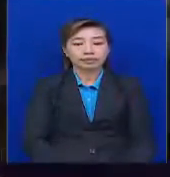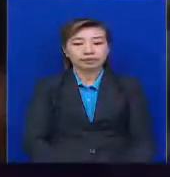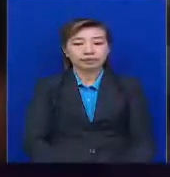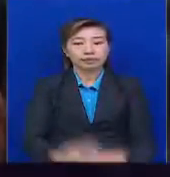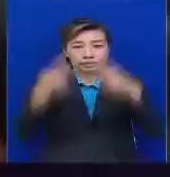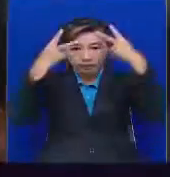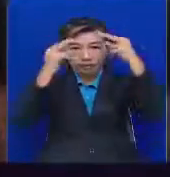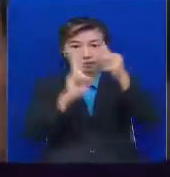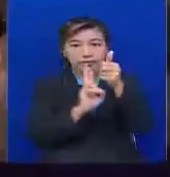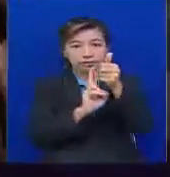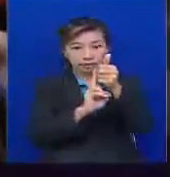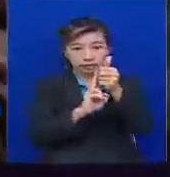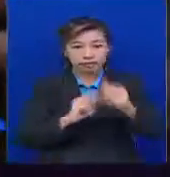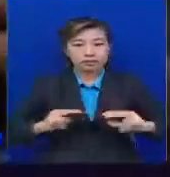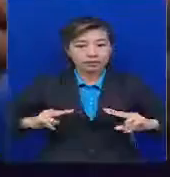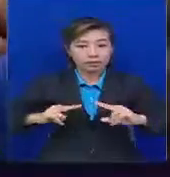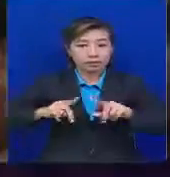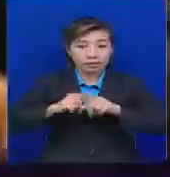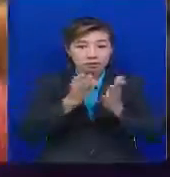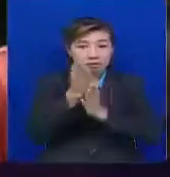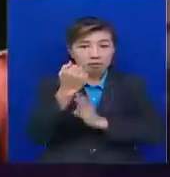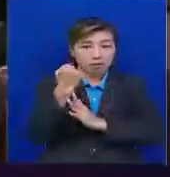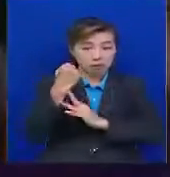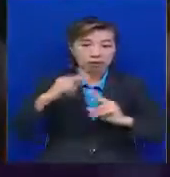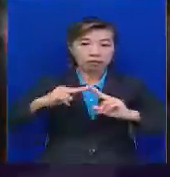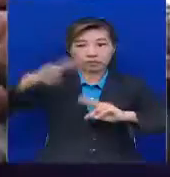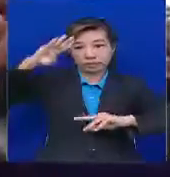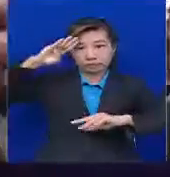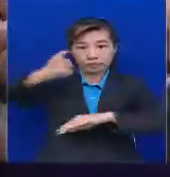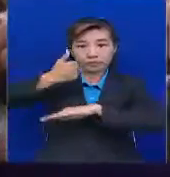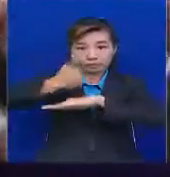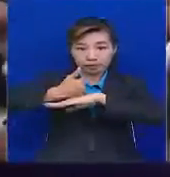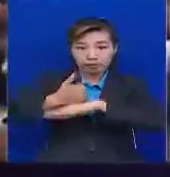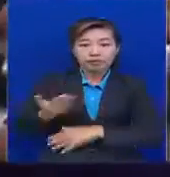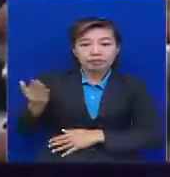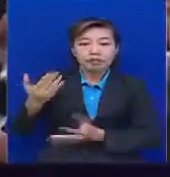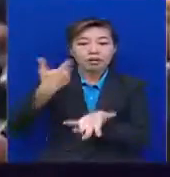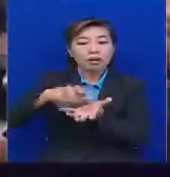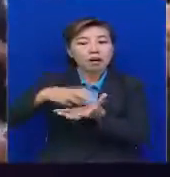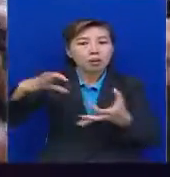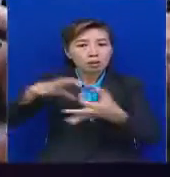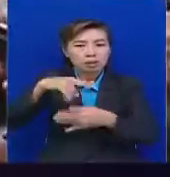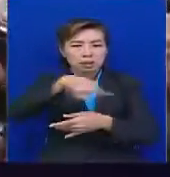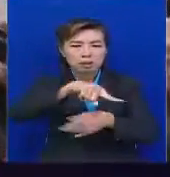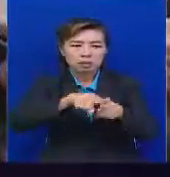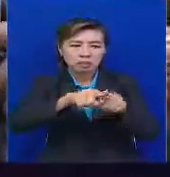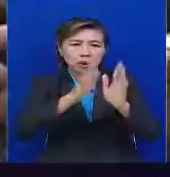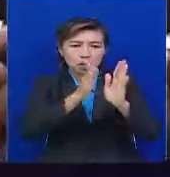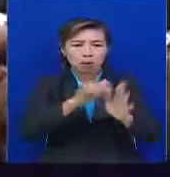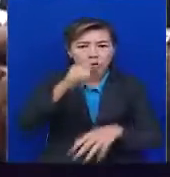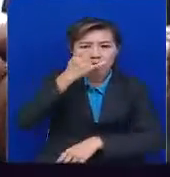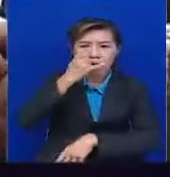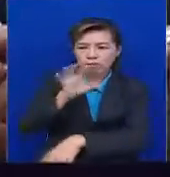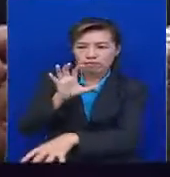พลเอกประวิตรวงษ์สุวรรณรองนายกรัฐมนตรีฝ่ายความมั่นคงและรัฐมนตรีว่าการกระทรวงกลาโหมกล่าวถึงสาเหตุการข่มขู่ข้าราชการในพื้นที่เขต